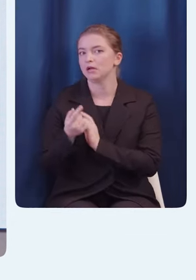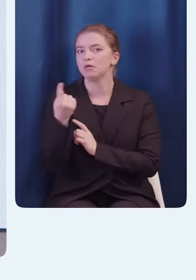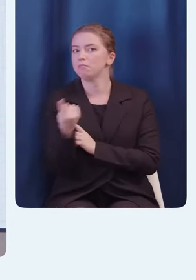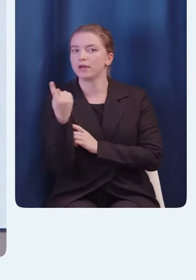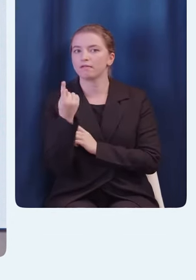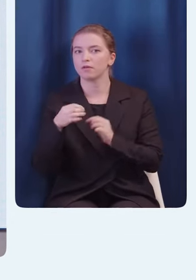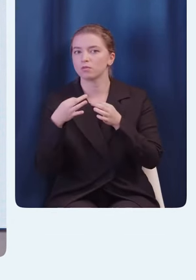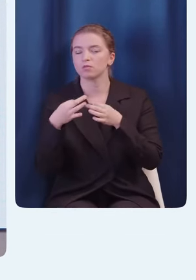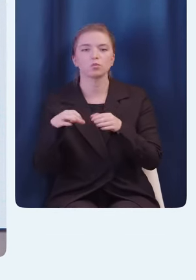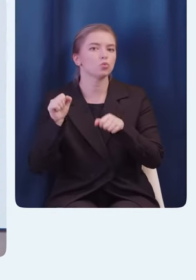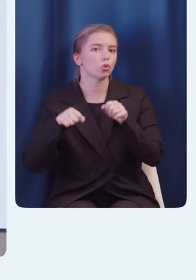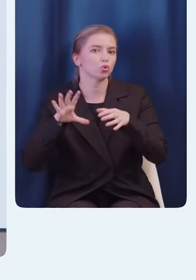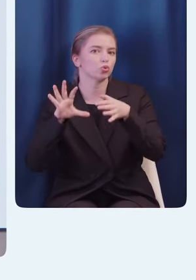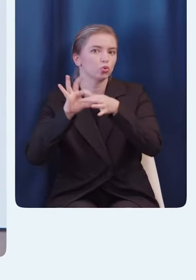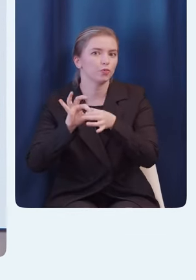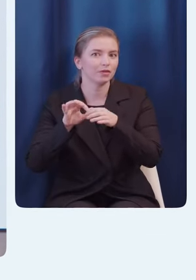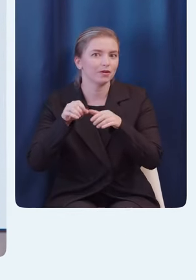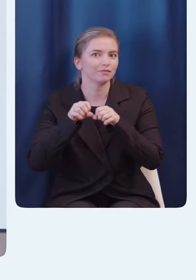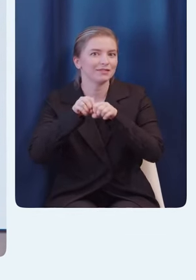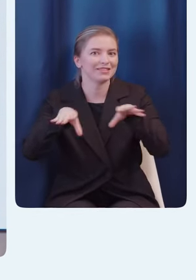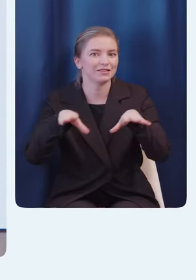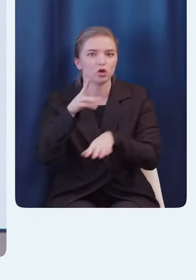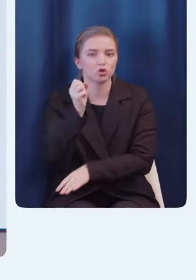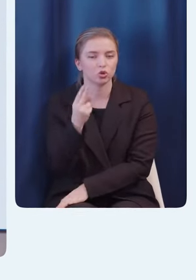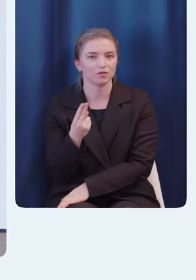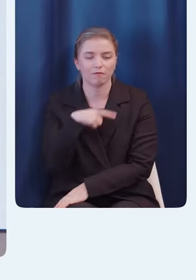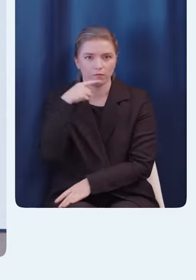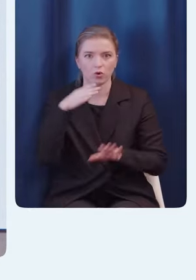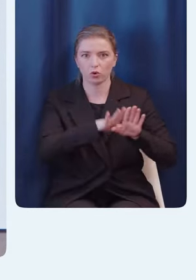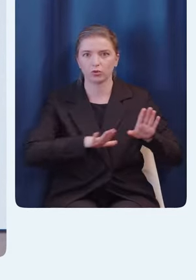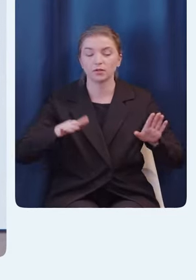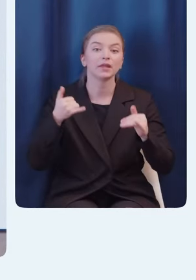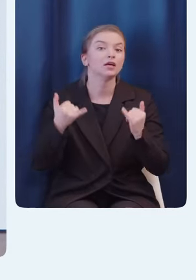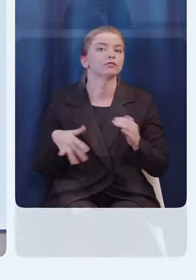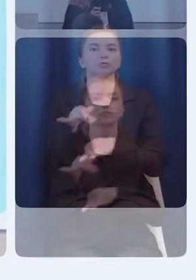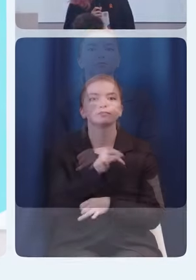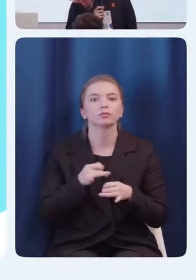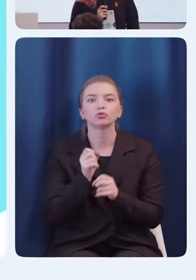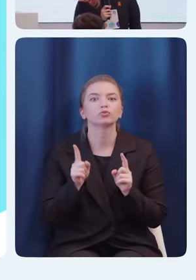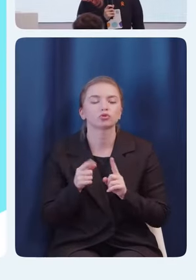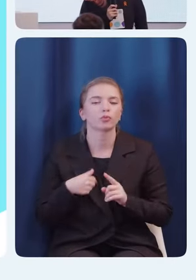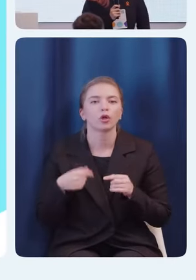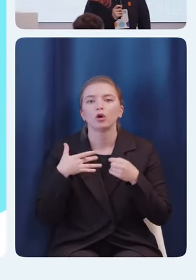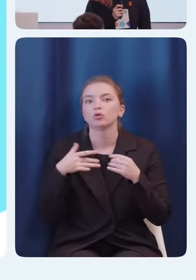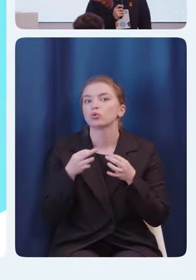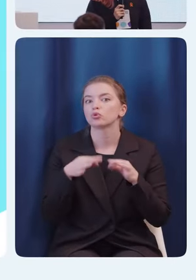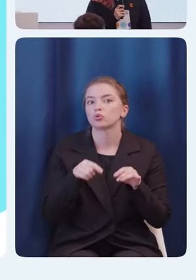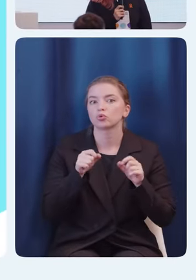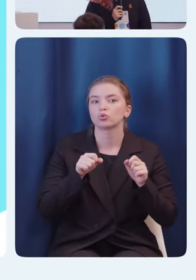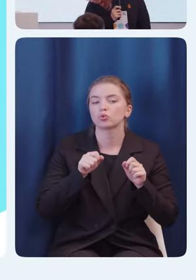в России. Сегодня мы поговорим о доступности в контексте социальных сетей. Начнем с